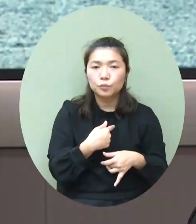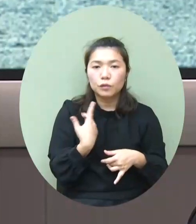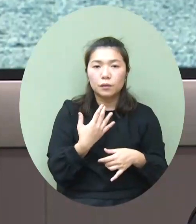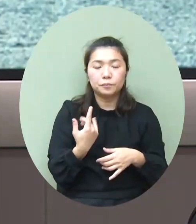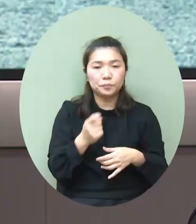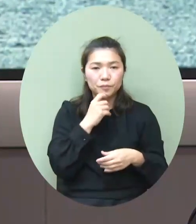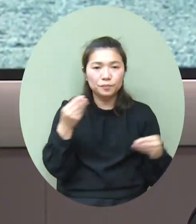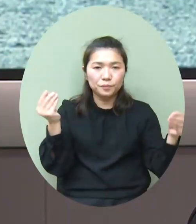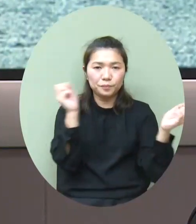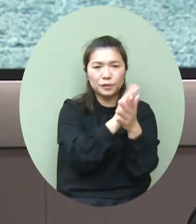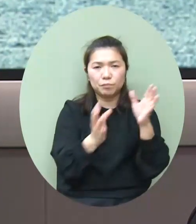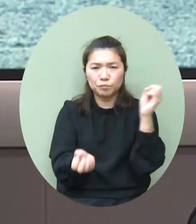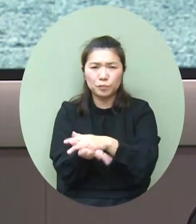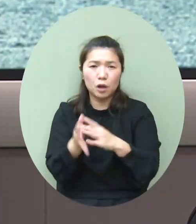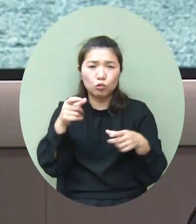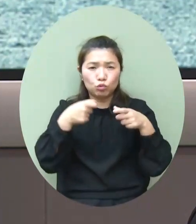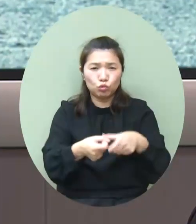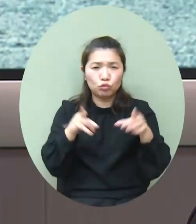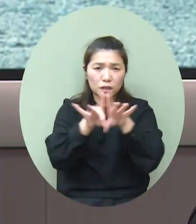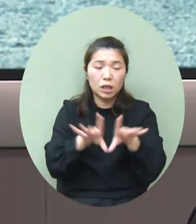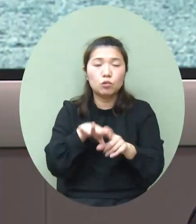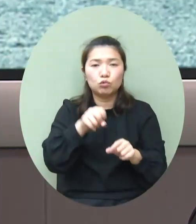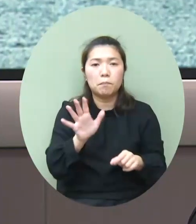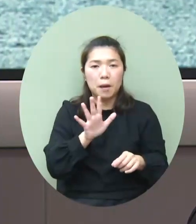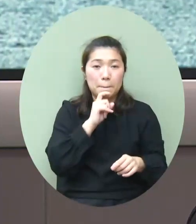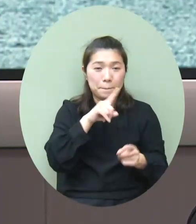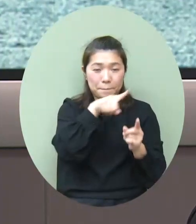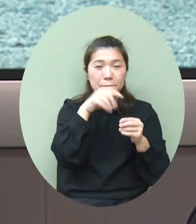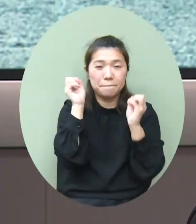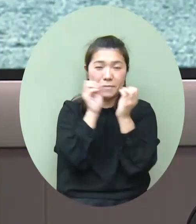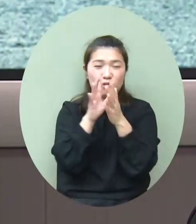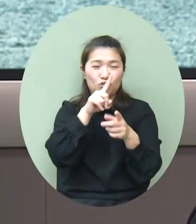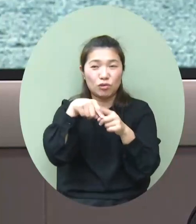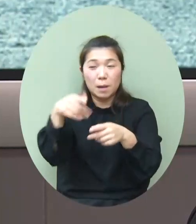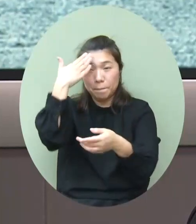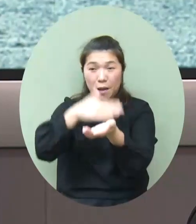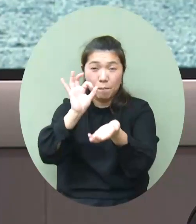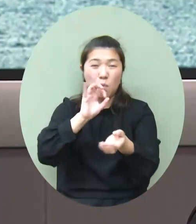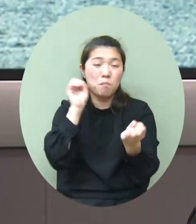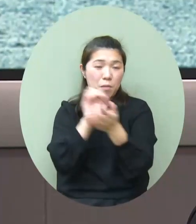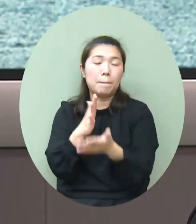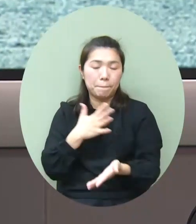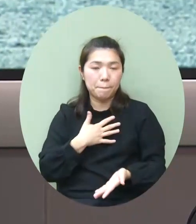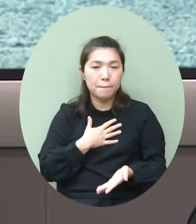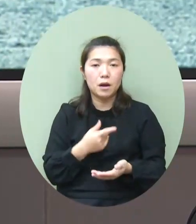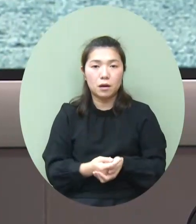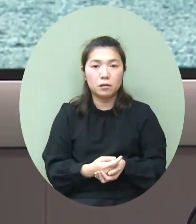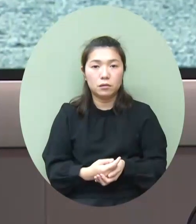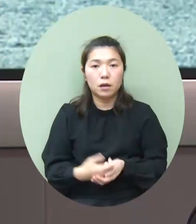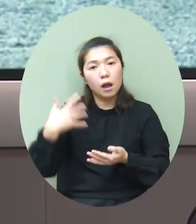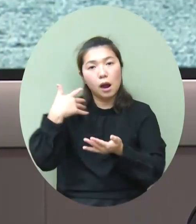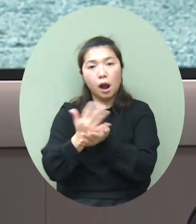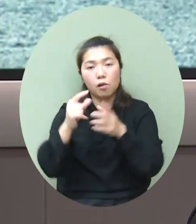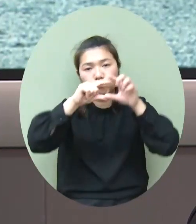备，也不要交叉使用用品，以致危害其他不